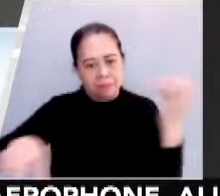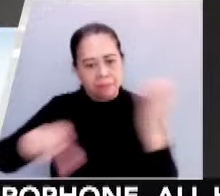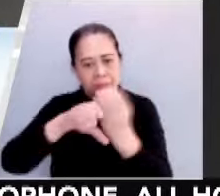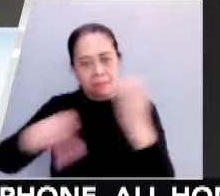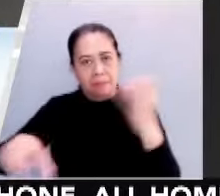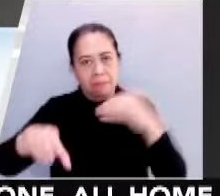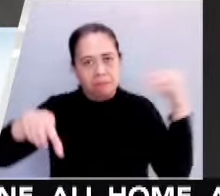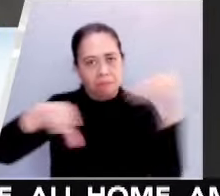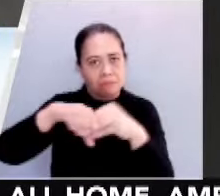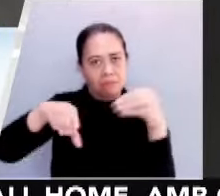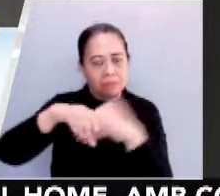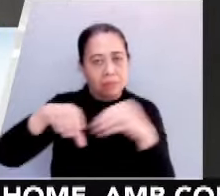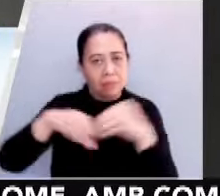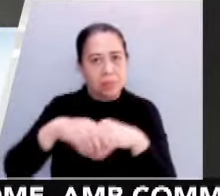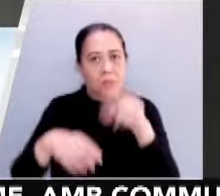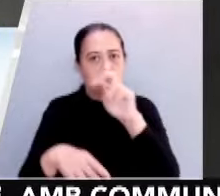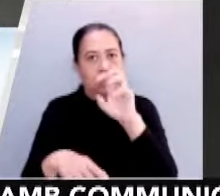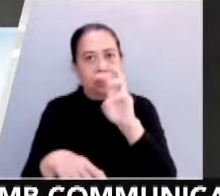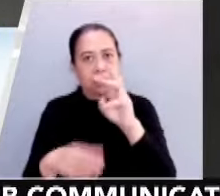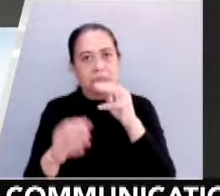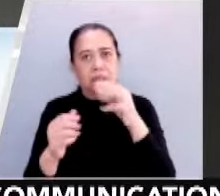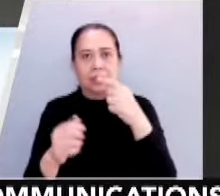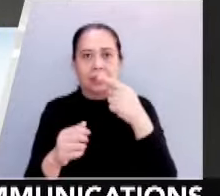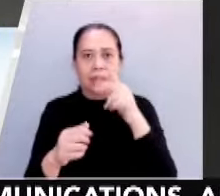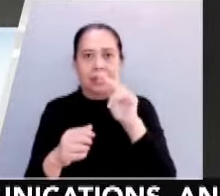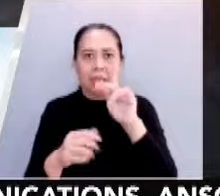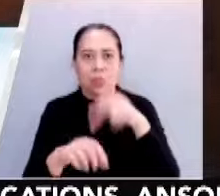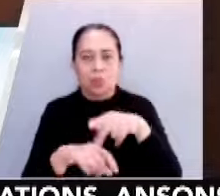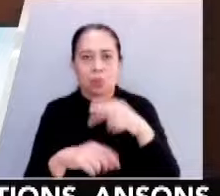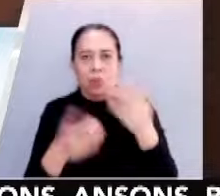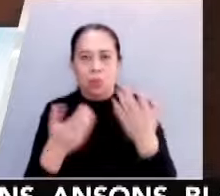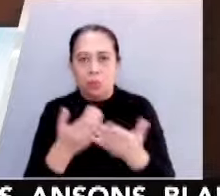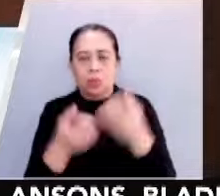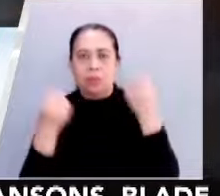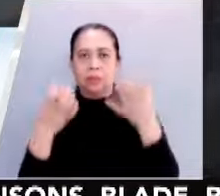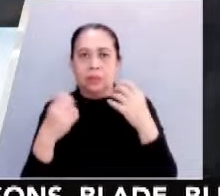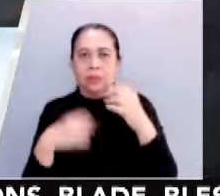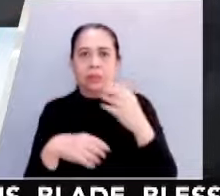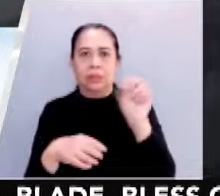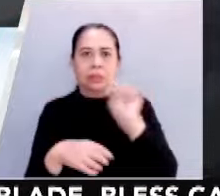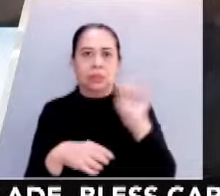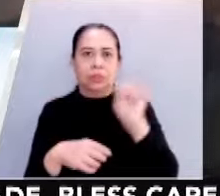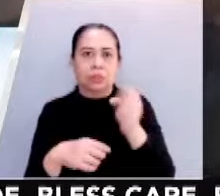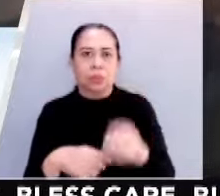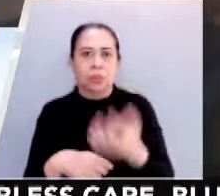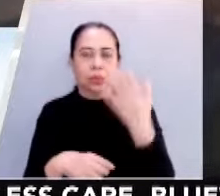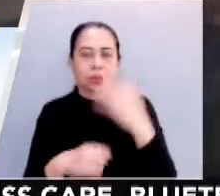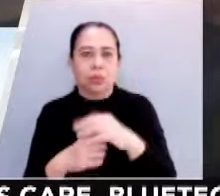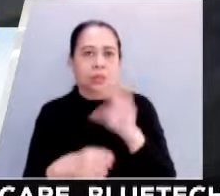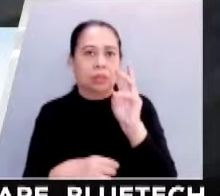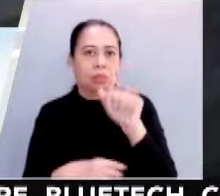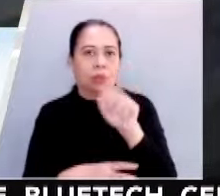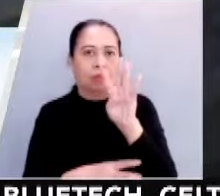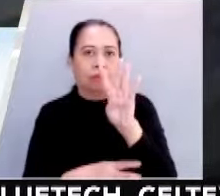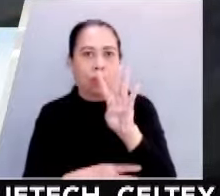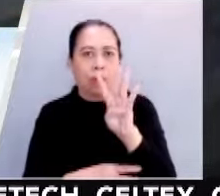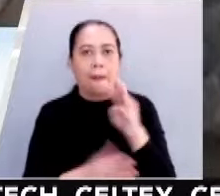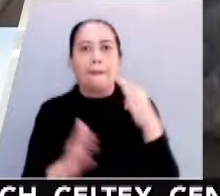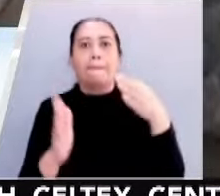602 kilograms o mahigit kalahating tonelada ng shabu na nagkakahalaga ng aabot sa 6.4 billion